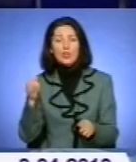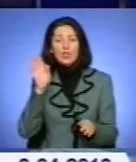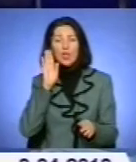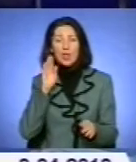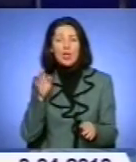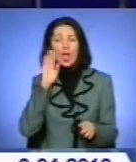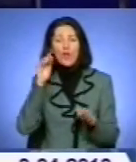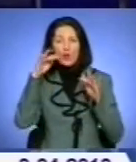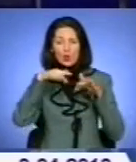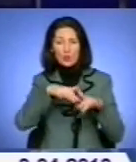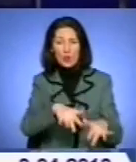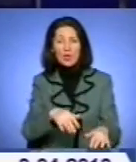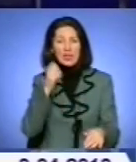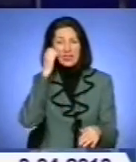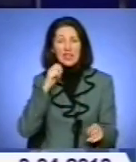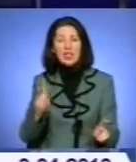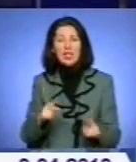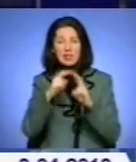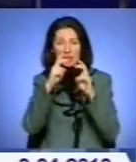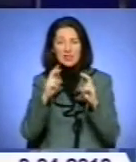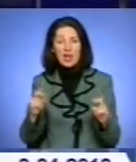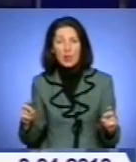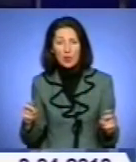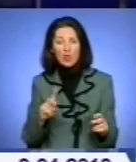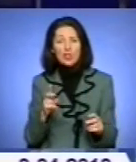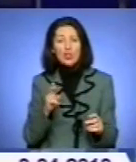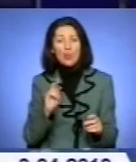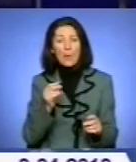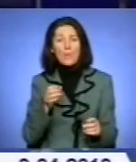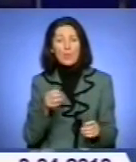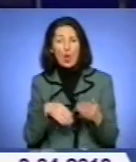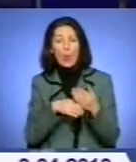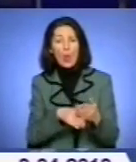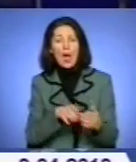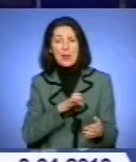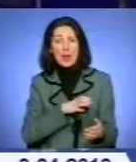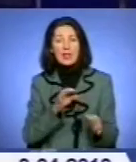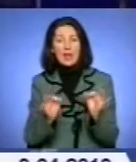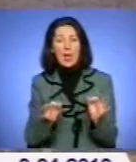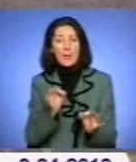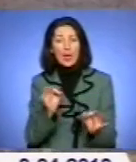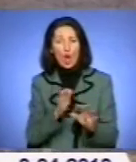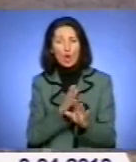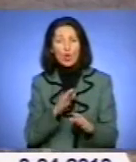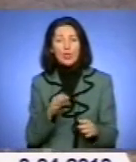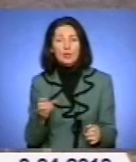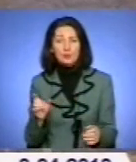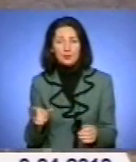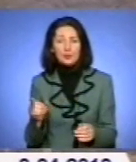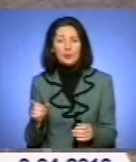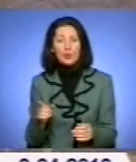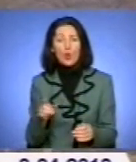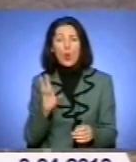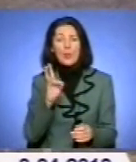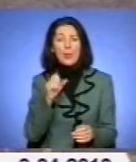замок. Отож, чи допомагає багата природа жителям Устечка почуватися заможно, дивіться далі. У